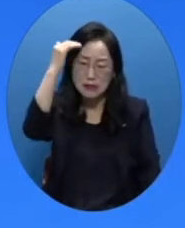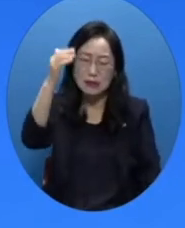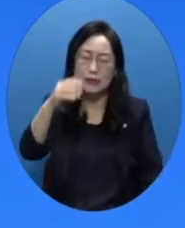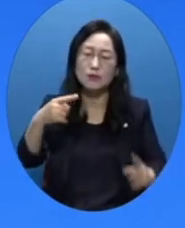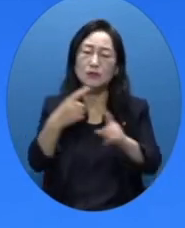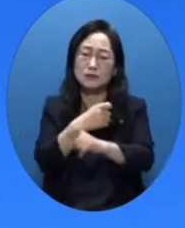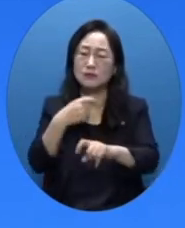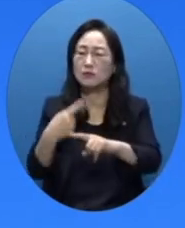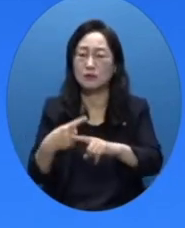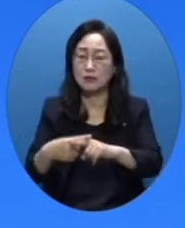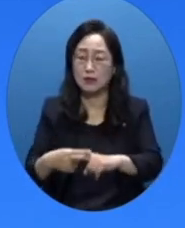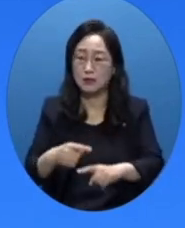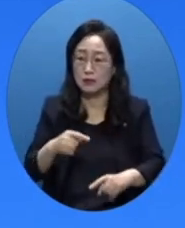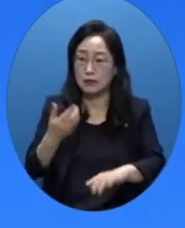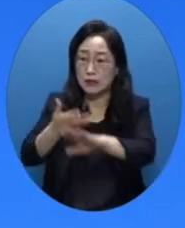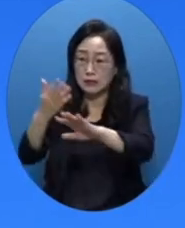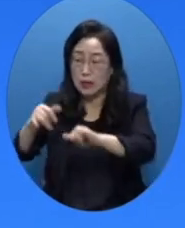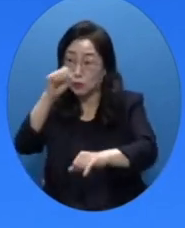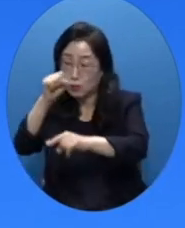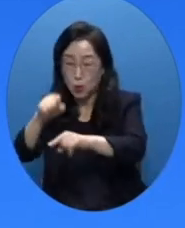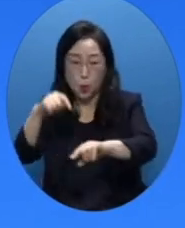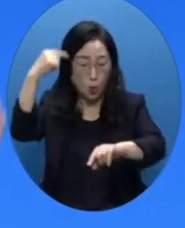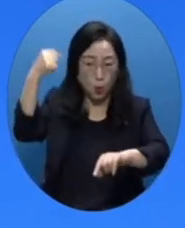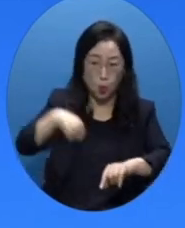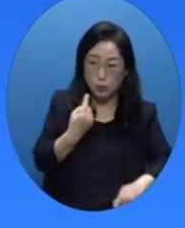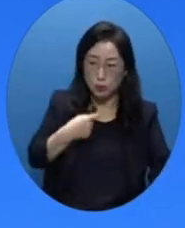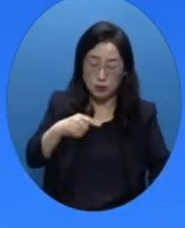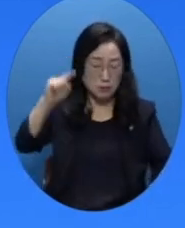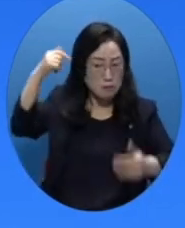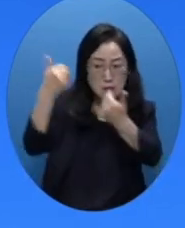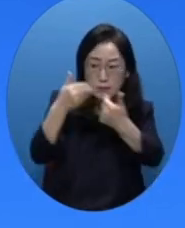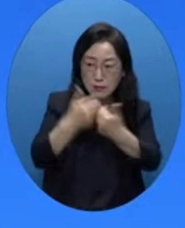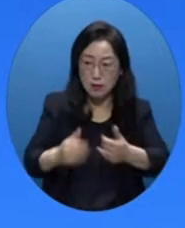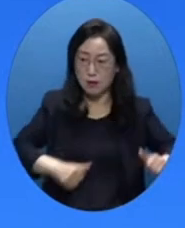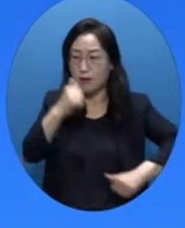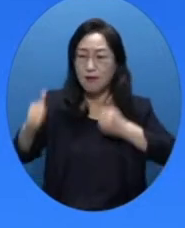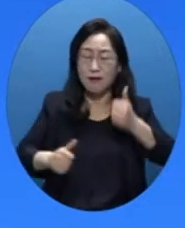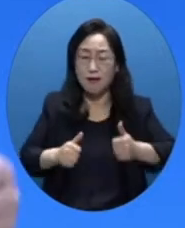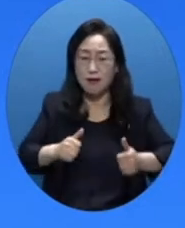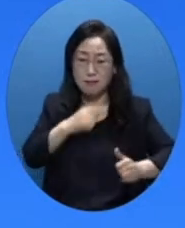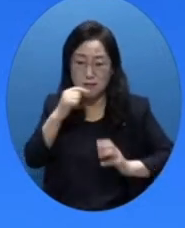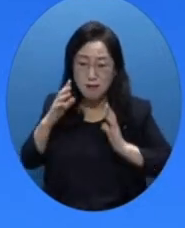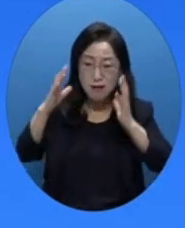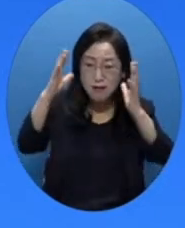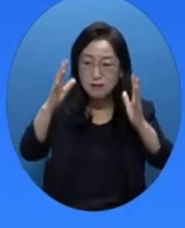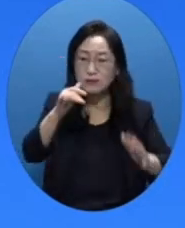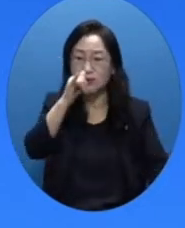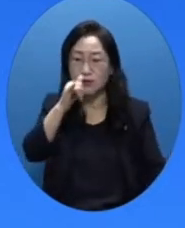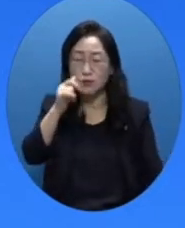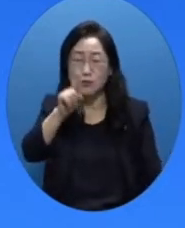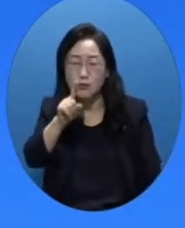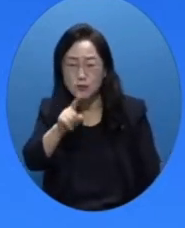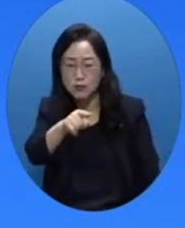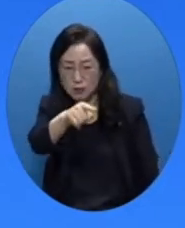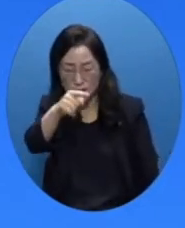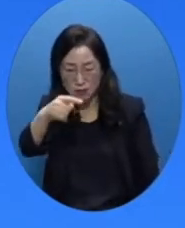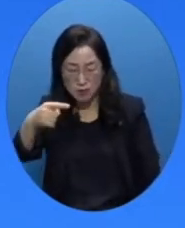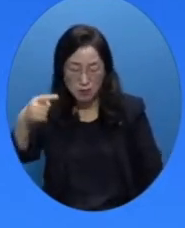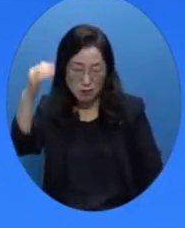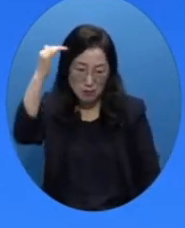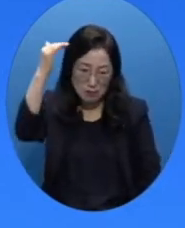남들이 다 좋다 해도 혼자서 반대하고 혼자 고집을 피우고 혈기를 부리는 사람이 있습니다. 그 고집과 혈기가 아말렉인 것입니다.